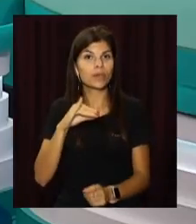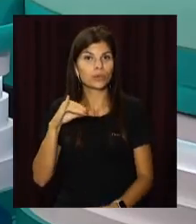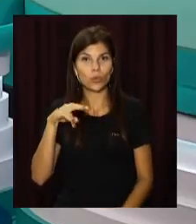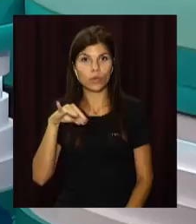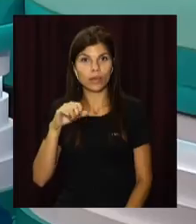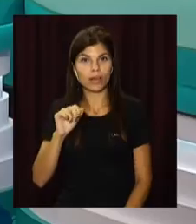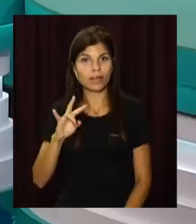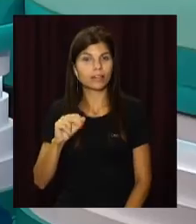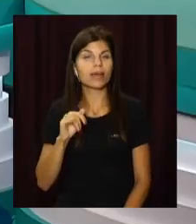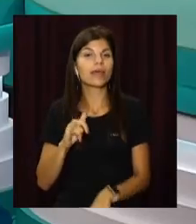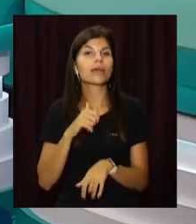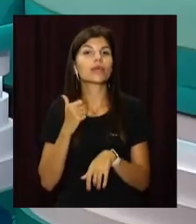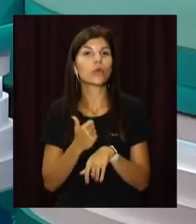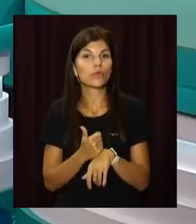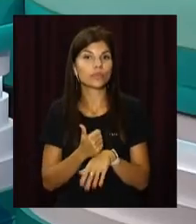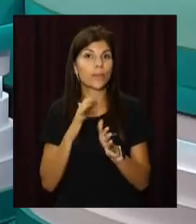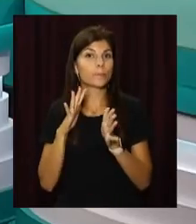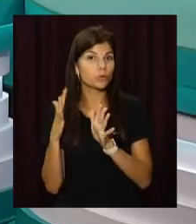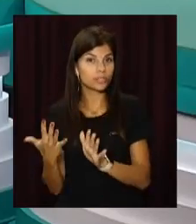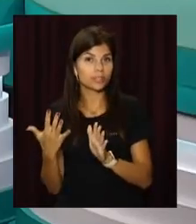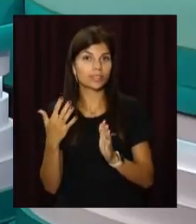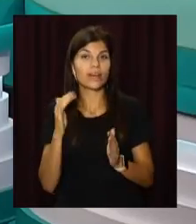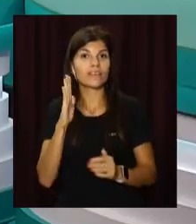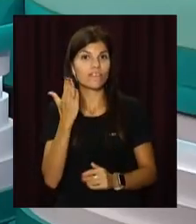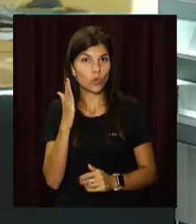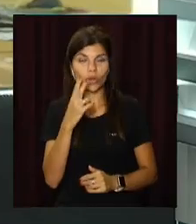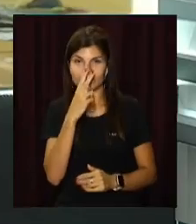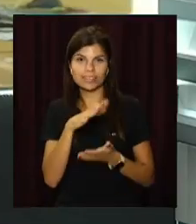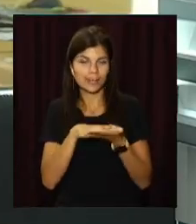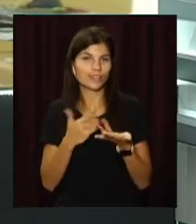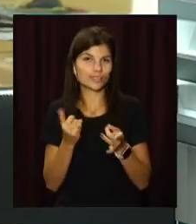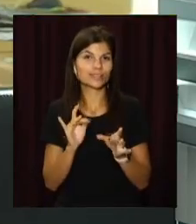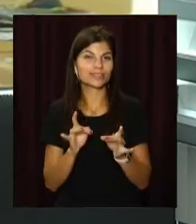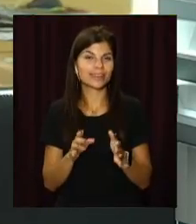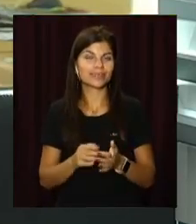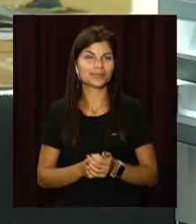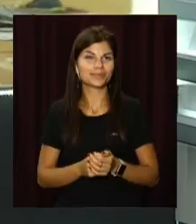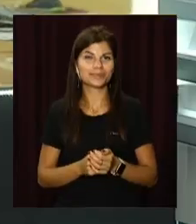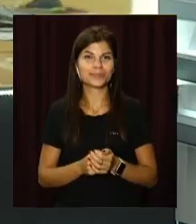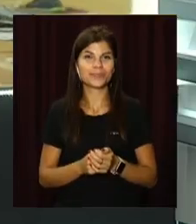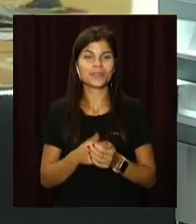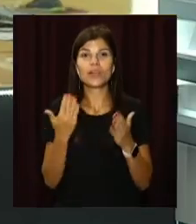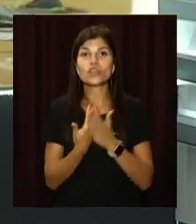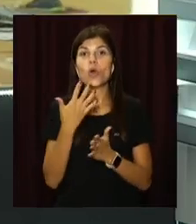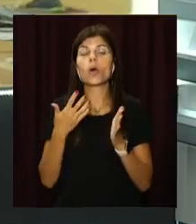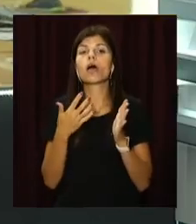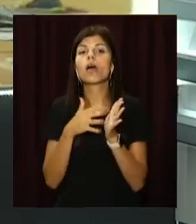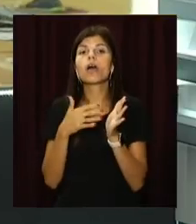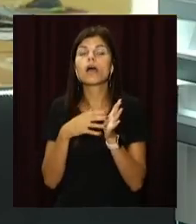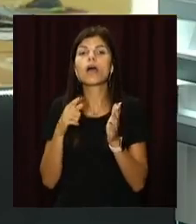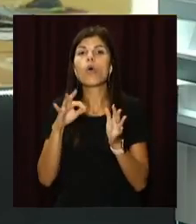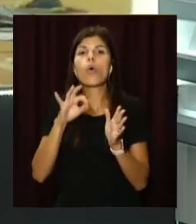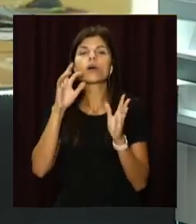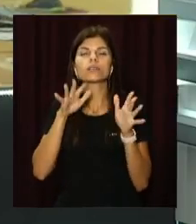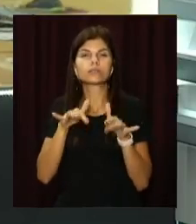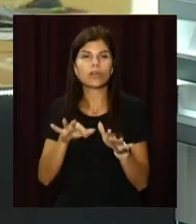Юліана Пуховкіна. І про головні події вівторка дивіться просто зараз. Нові подробиці у справі загибелі міського